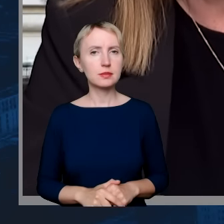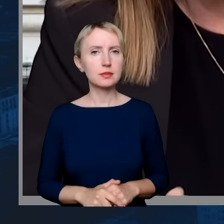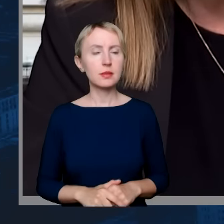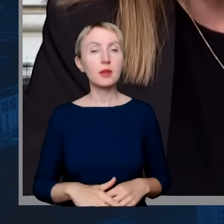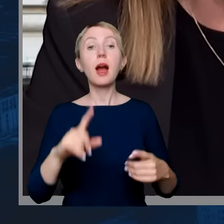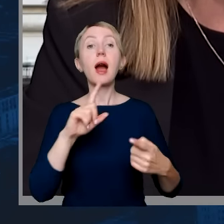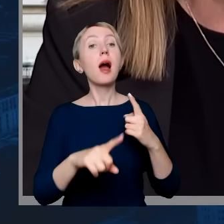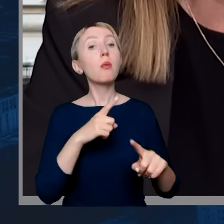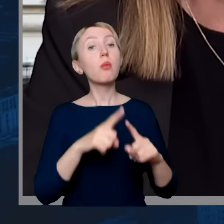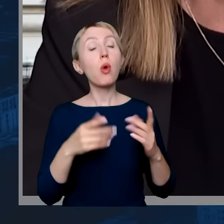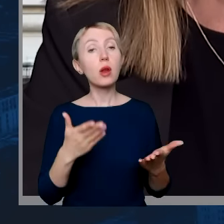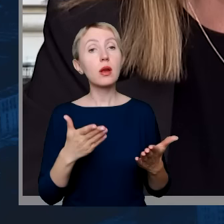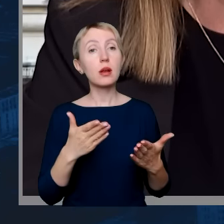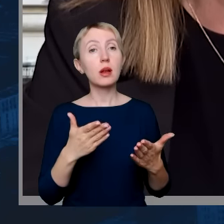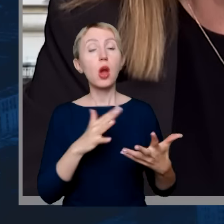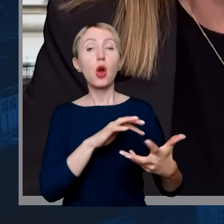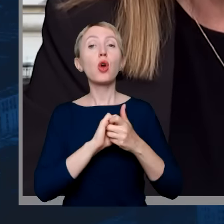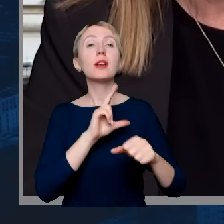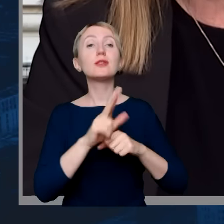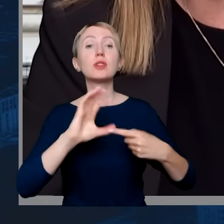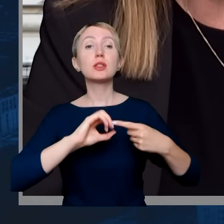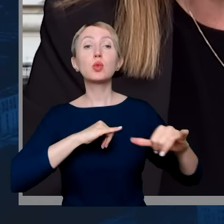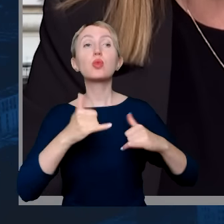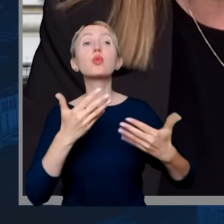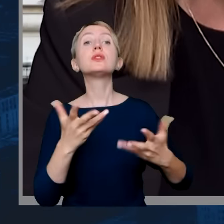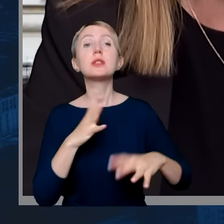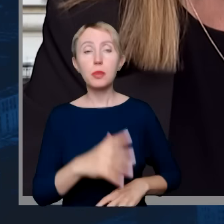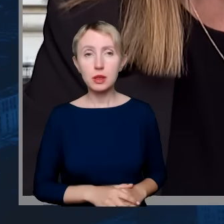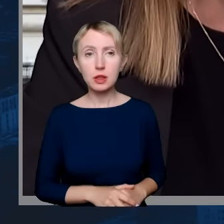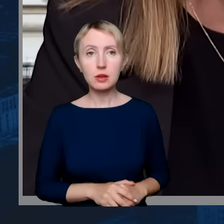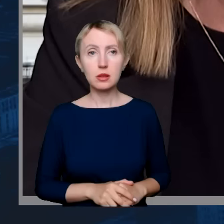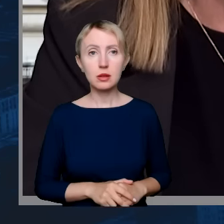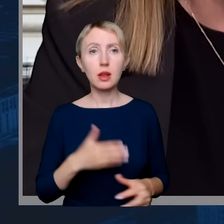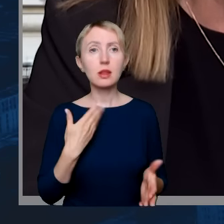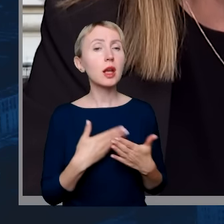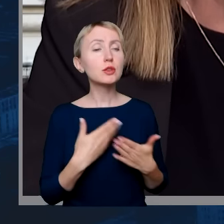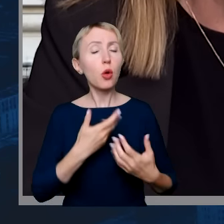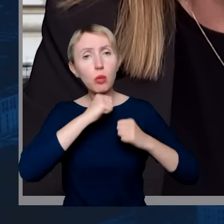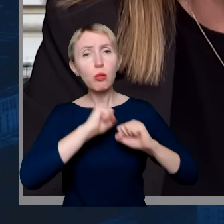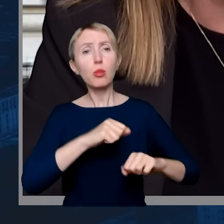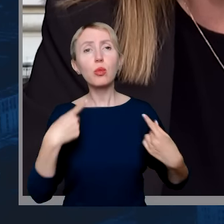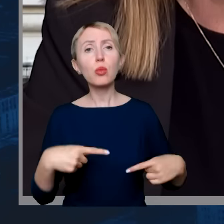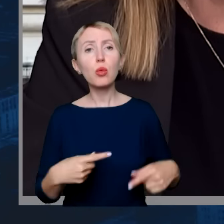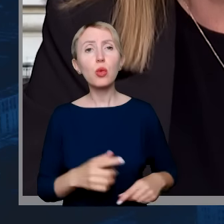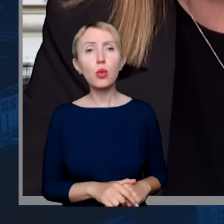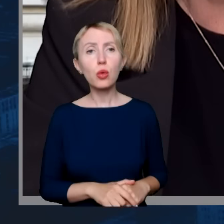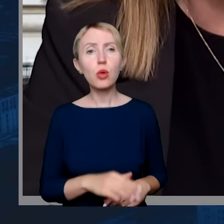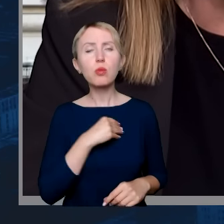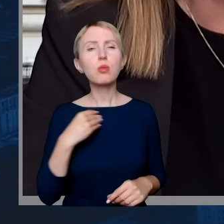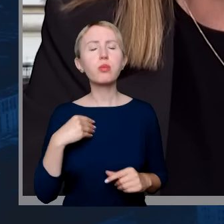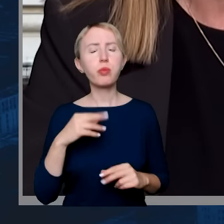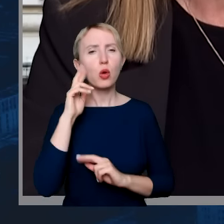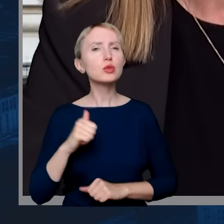politycy koalicji 13 grudnia wtedy, gdzie, dlaczego nie bronili polskiego munduru,